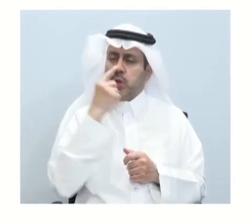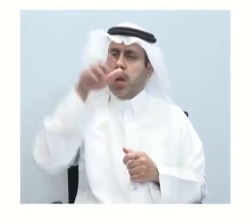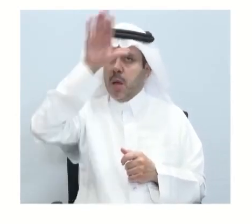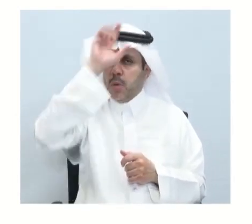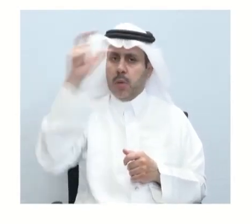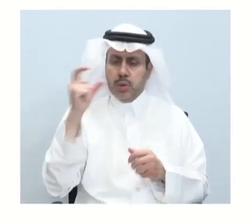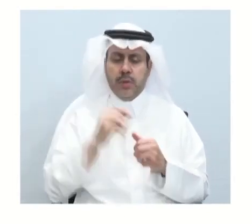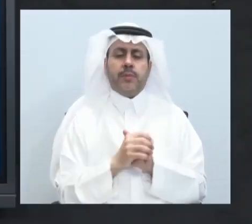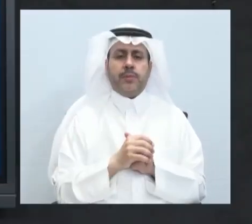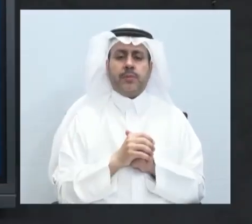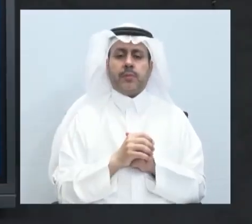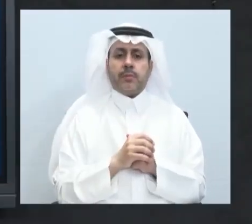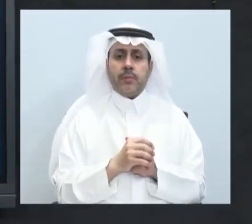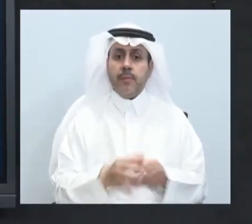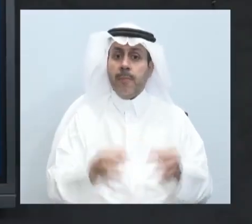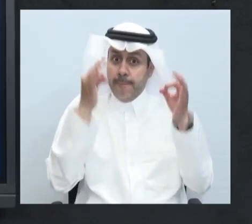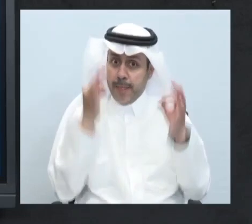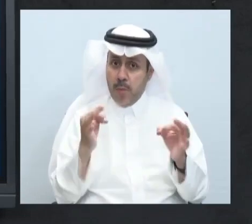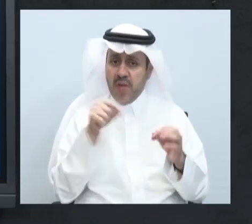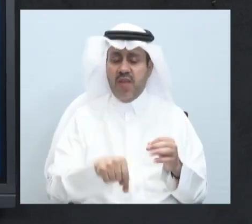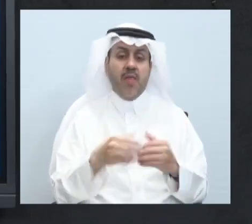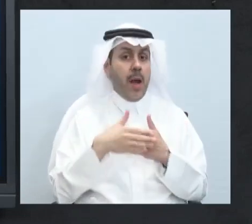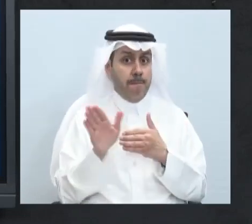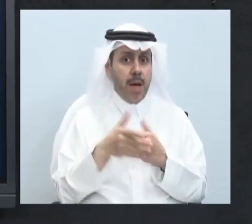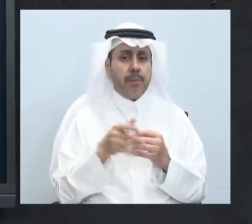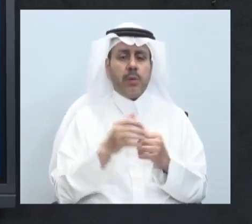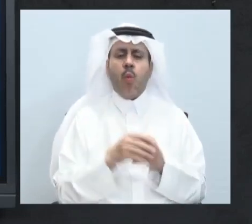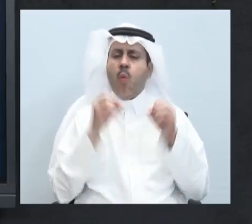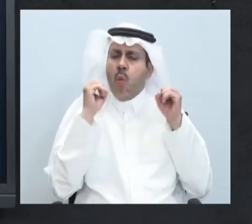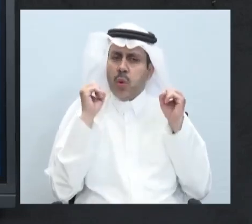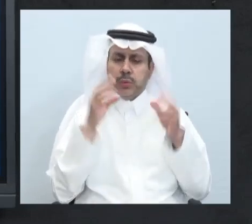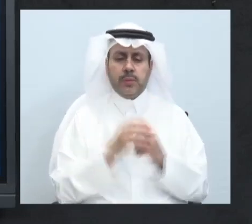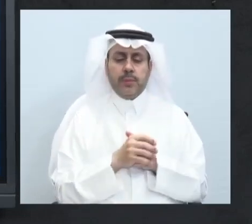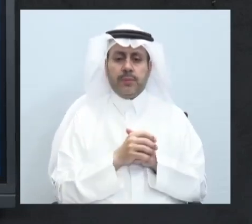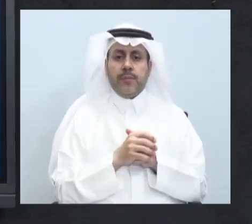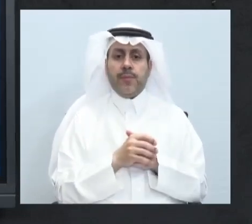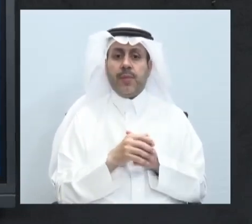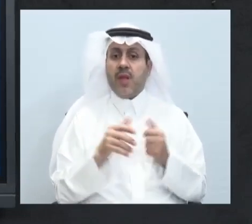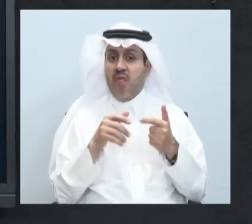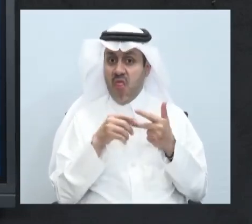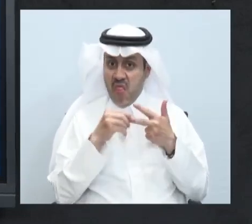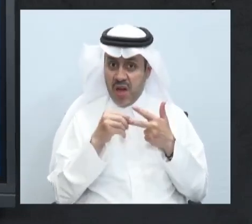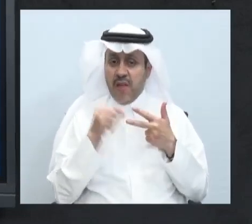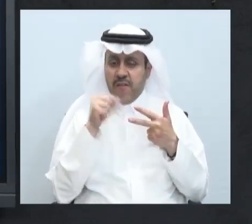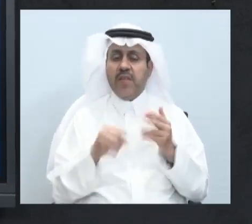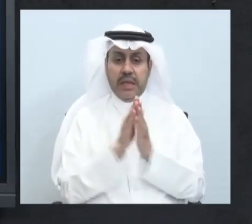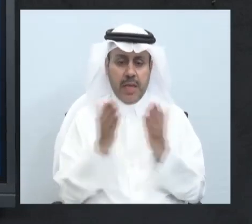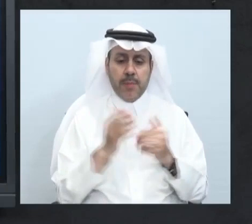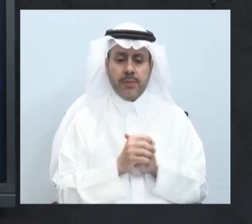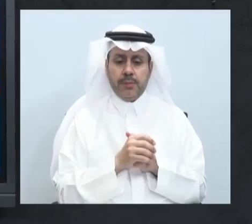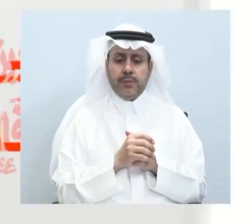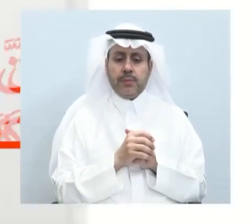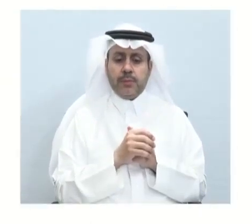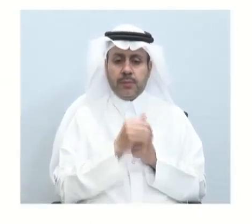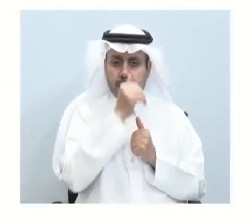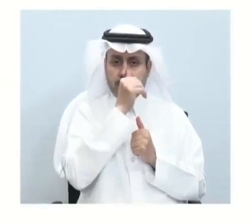والاهميه في هذا الباب كثيره جدا اخواني واخواتي هناك امر ثالث في الكتاب ذكر لكم